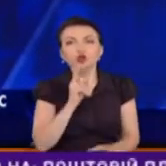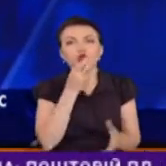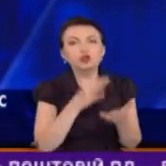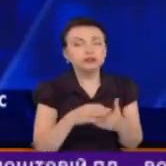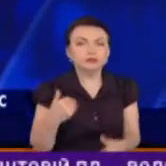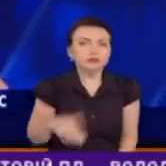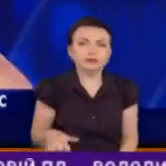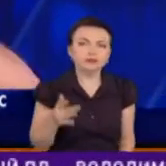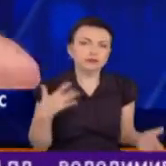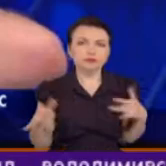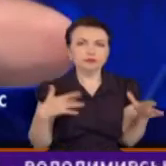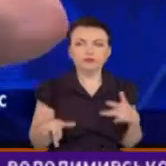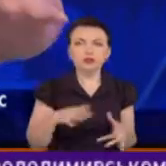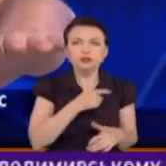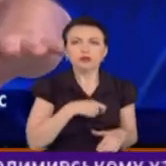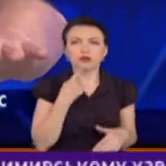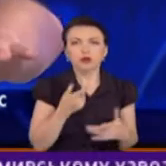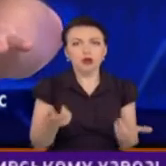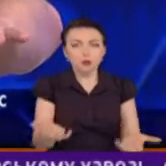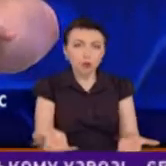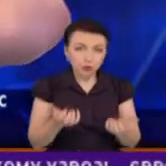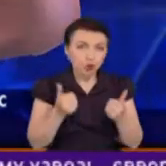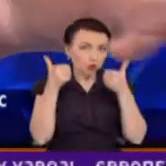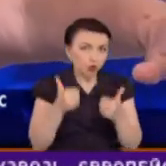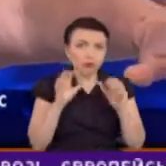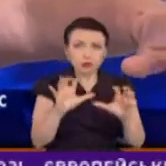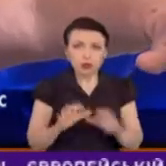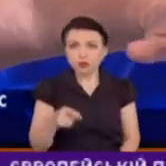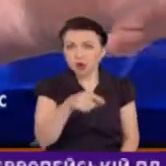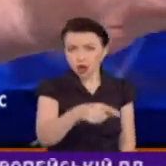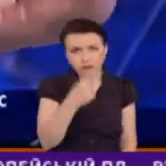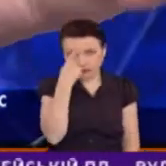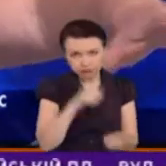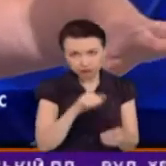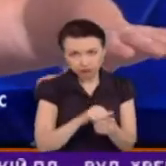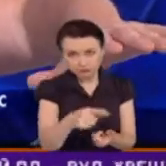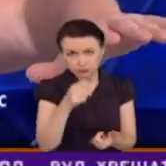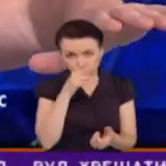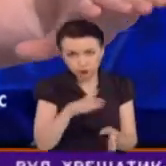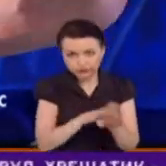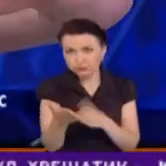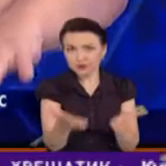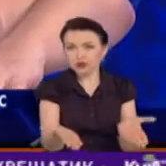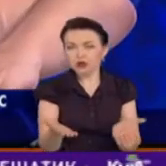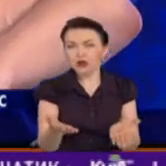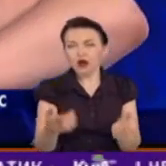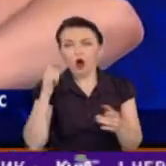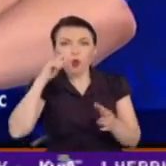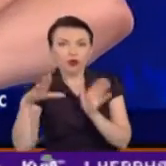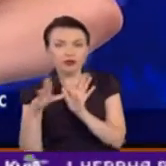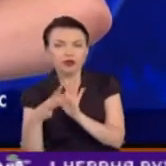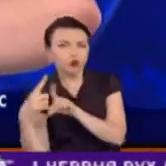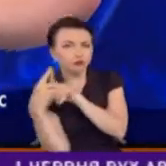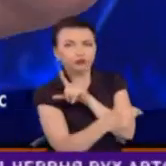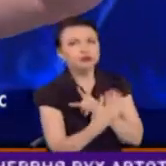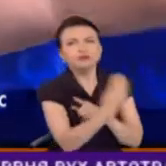неможливо просто. Депутати кажуть, ми прийняли добрий закон, але ви придурки, ну вибачте, його не реалізували. Укренерго каже, це ви